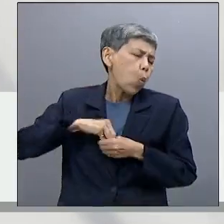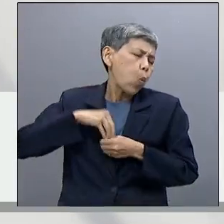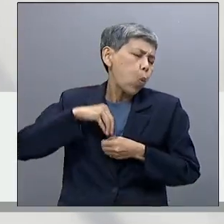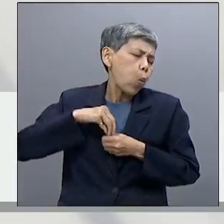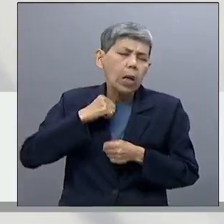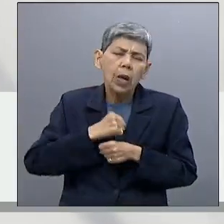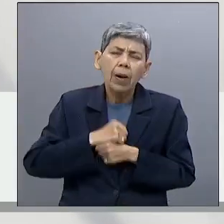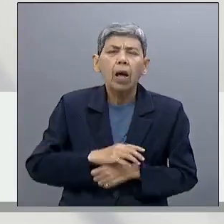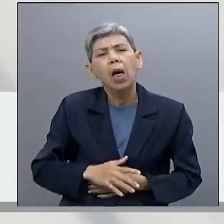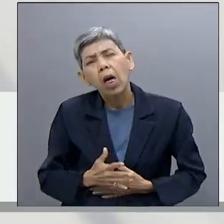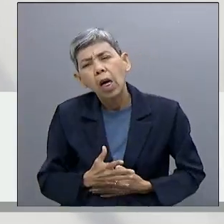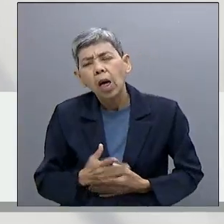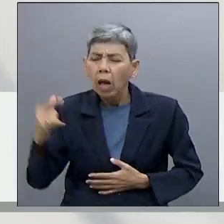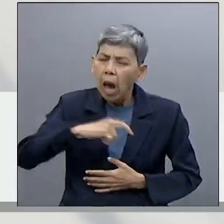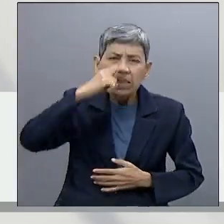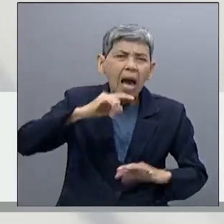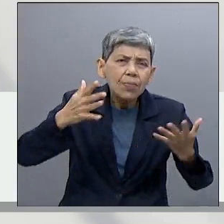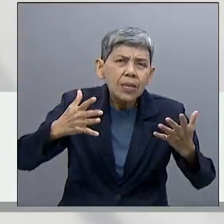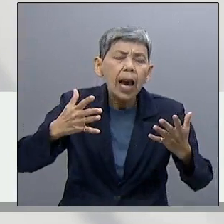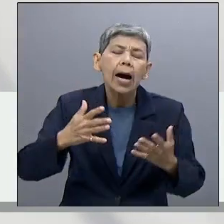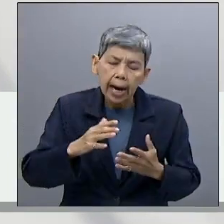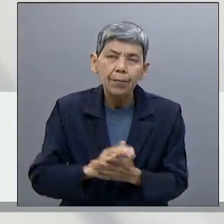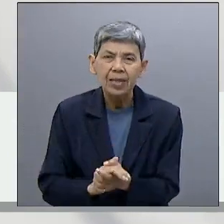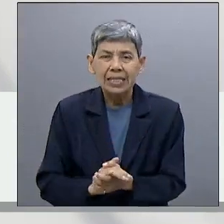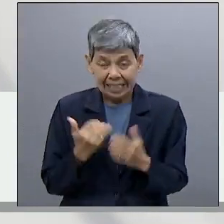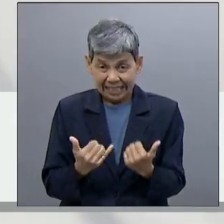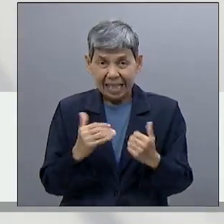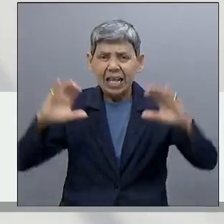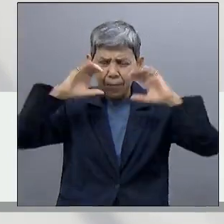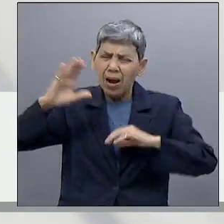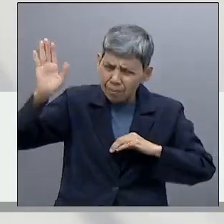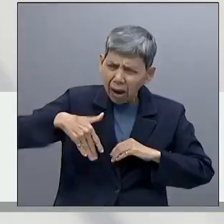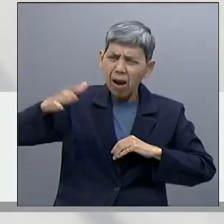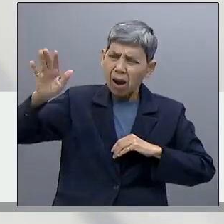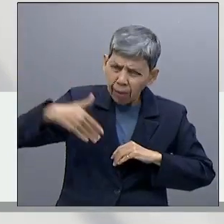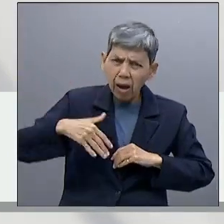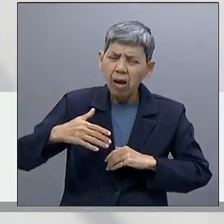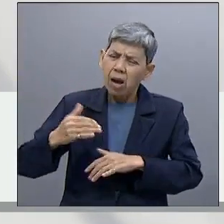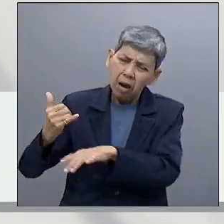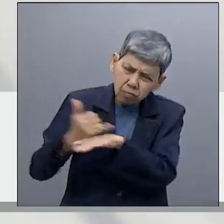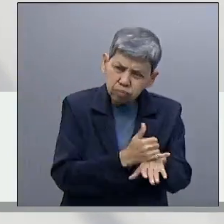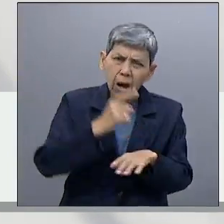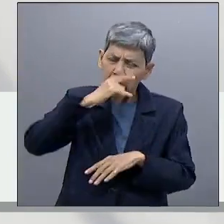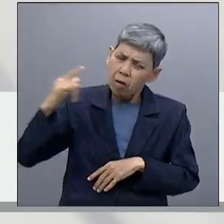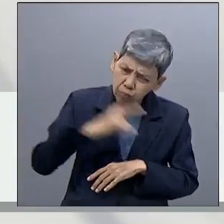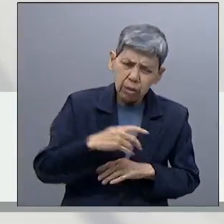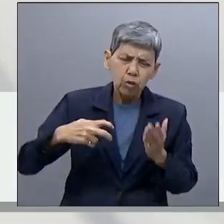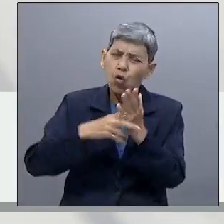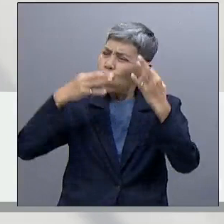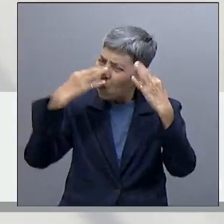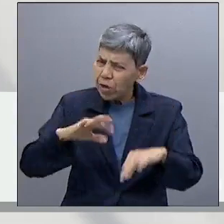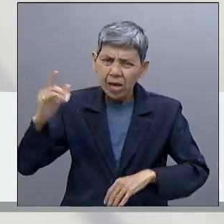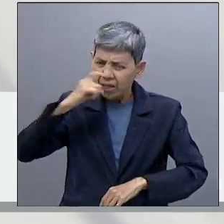ที่นั่นต่ อ ใช่ไหมฮะทั้งที่รัฐบาลนี่พร้อมจะเอากลับมาโดยไม่ต้องเสียตั๋วเครื่องบินเล